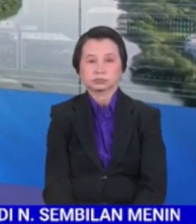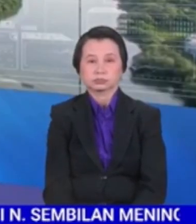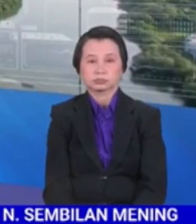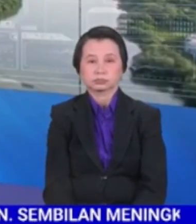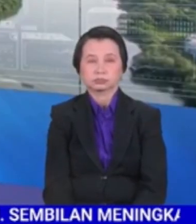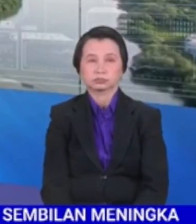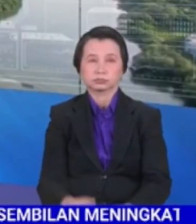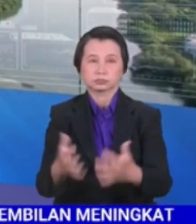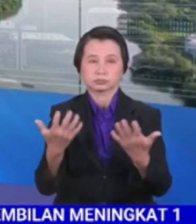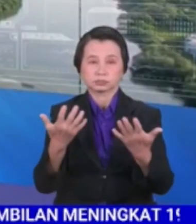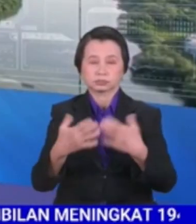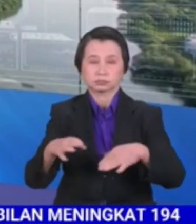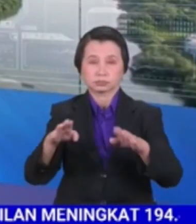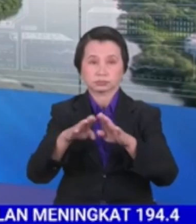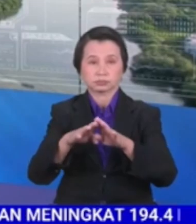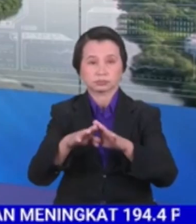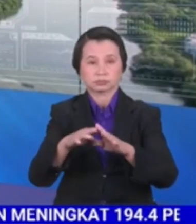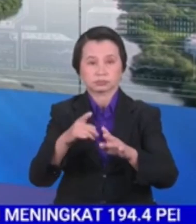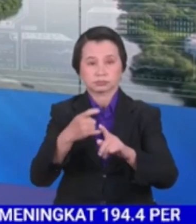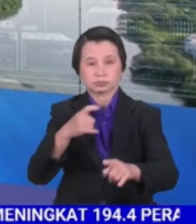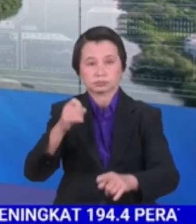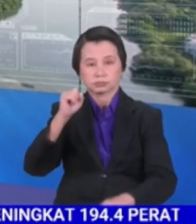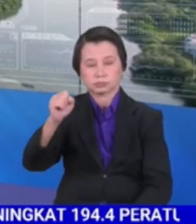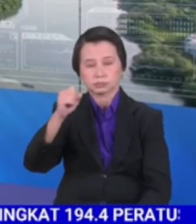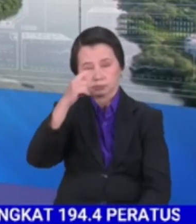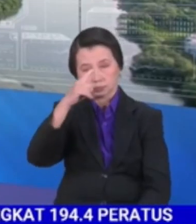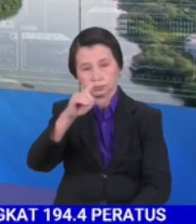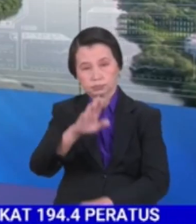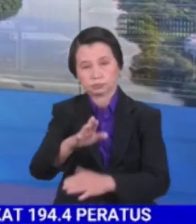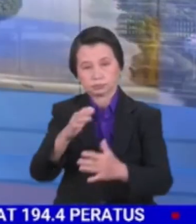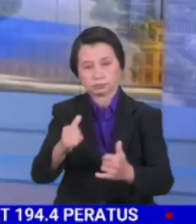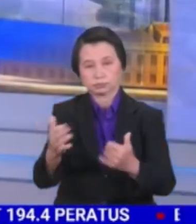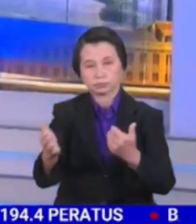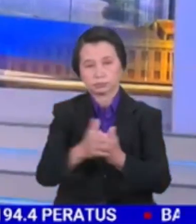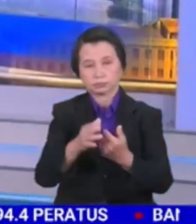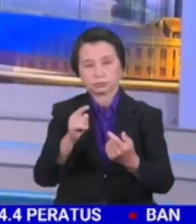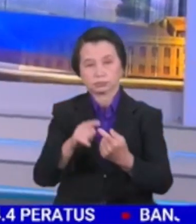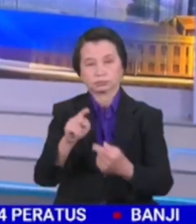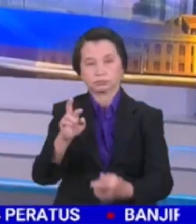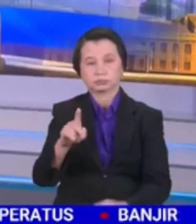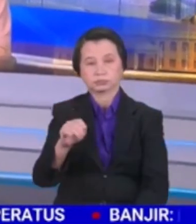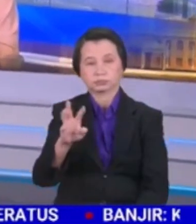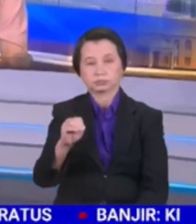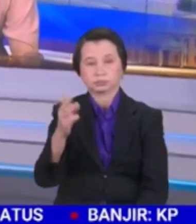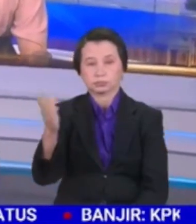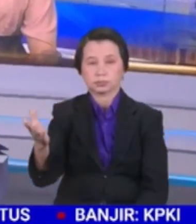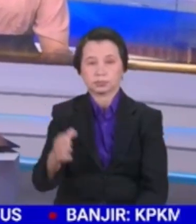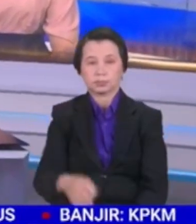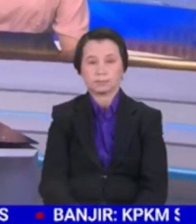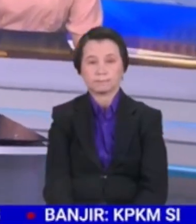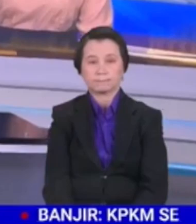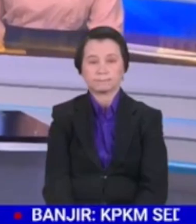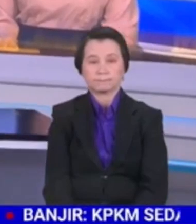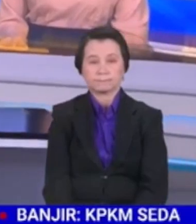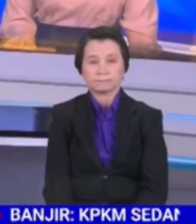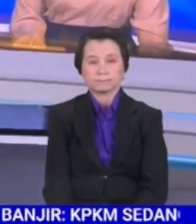baik peperangan tadi mengakhiri bahan berita dari sampah untuk petani kembali bersama dia baju